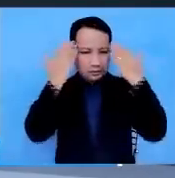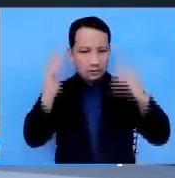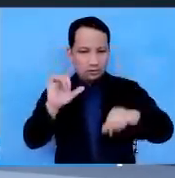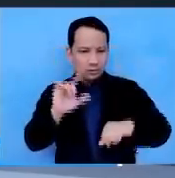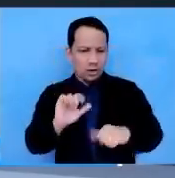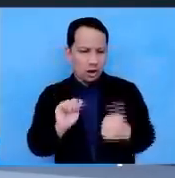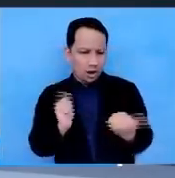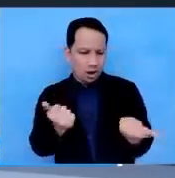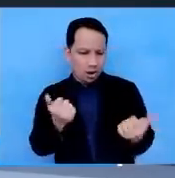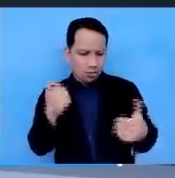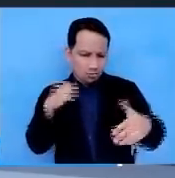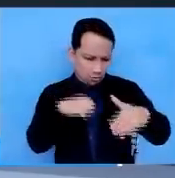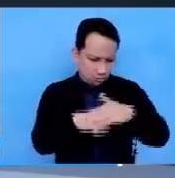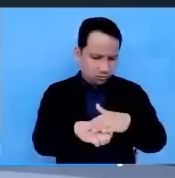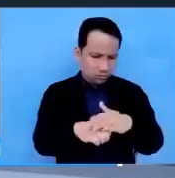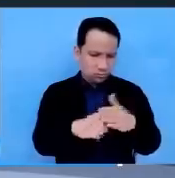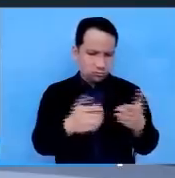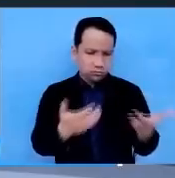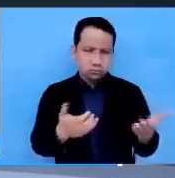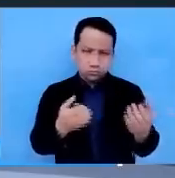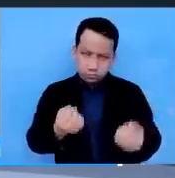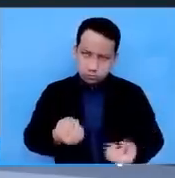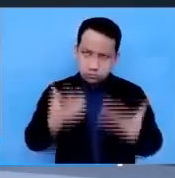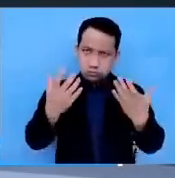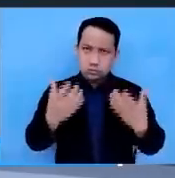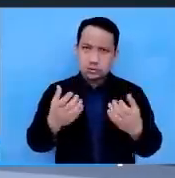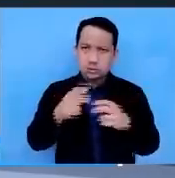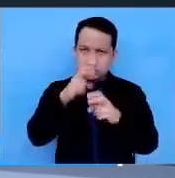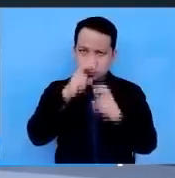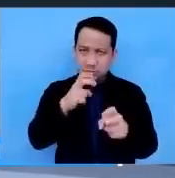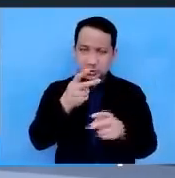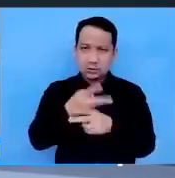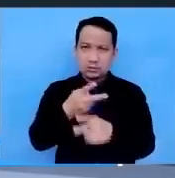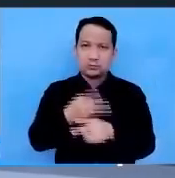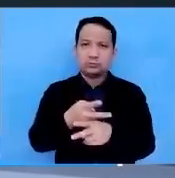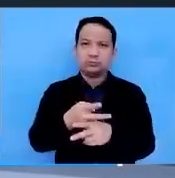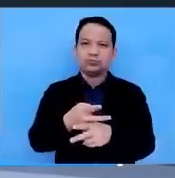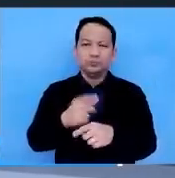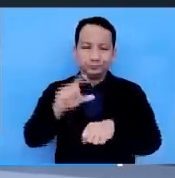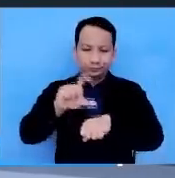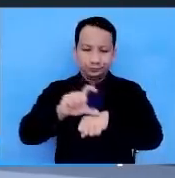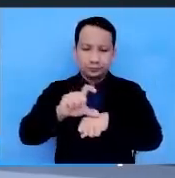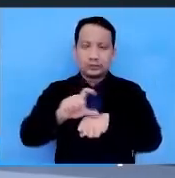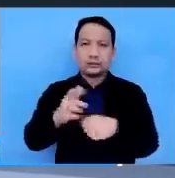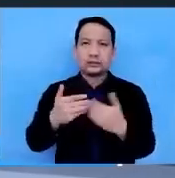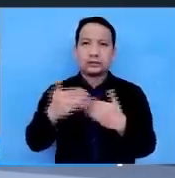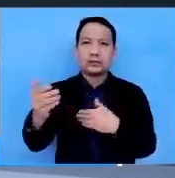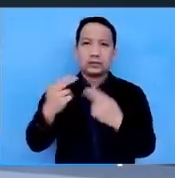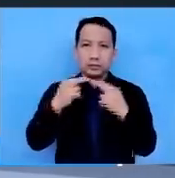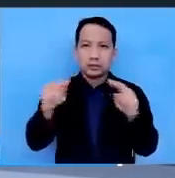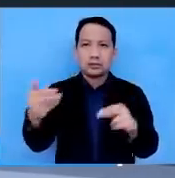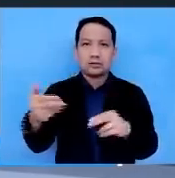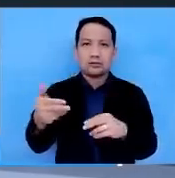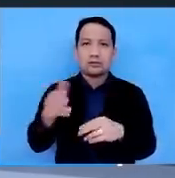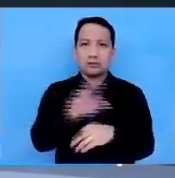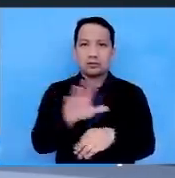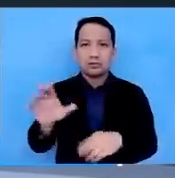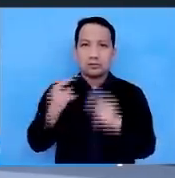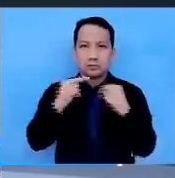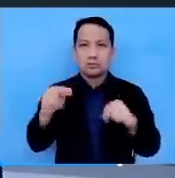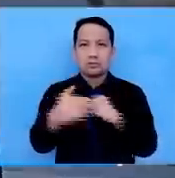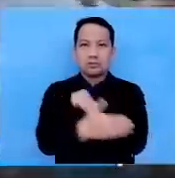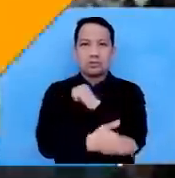paano nakalusot ang suspect sa mahigpit na seguridad ng mosque. Yan at iba pang balita sa ating Frontline News